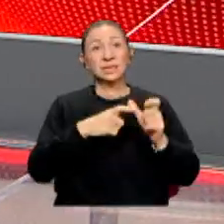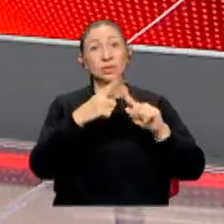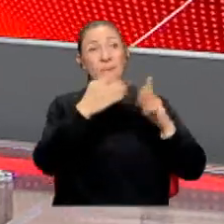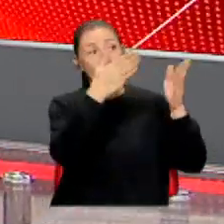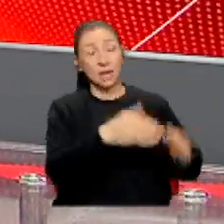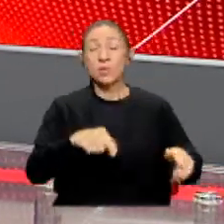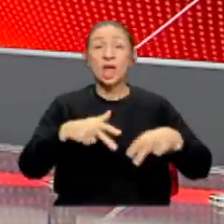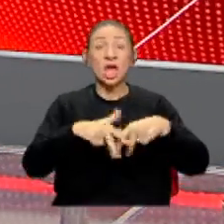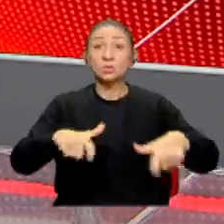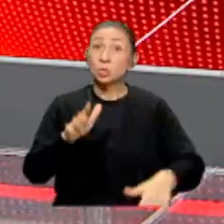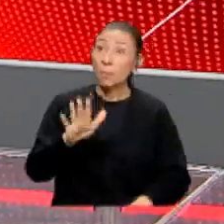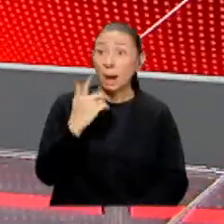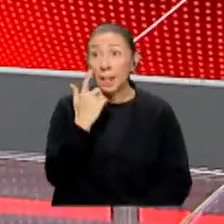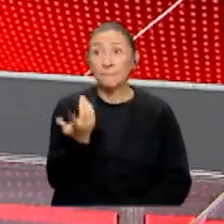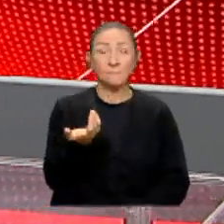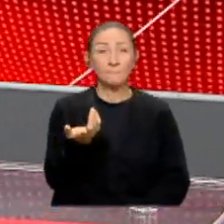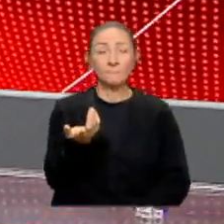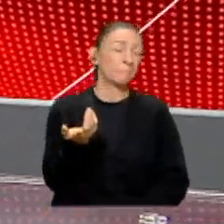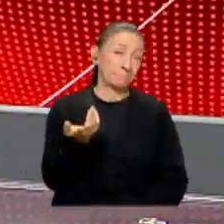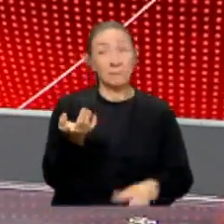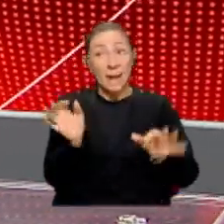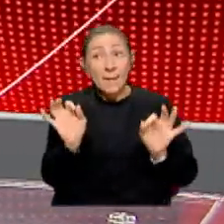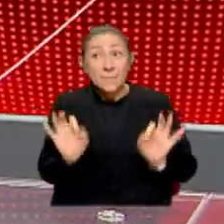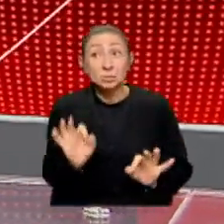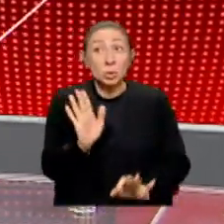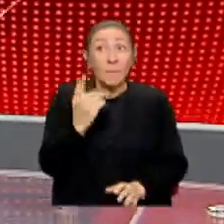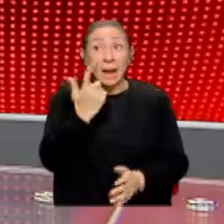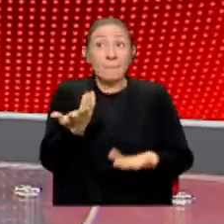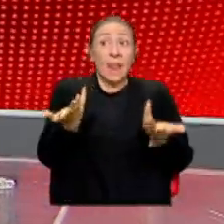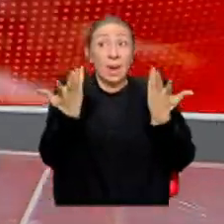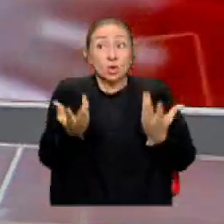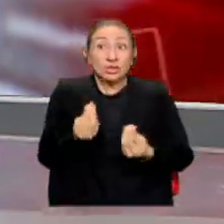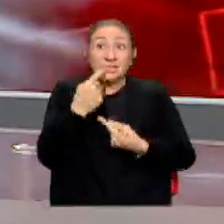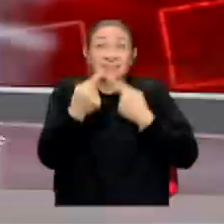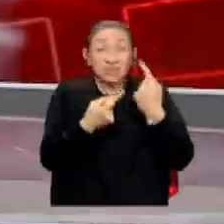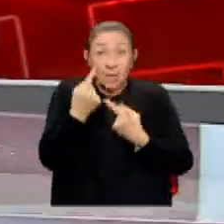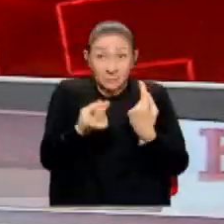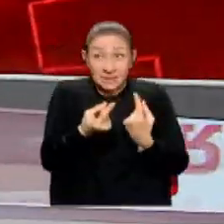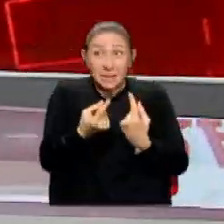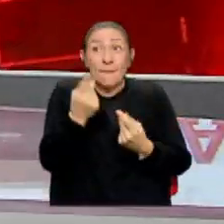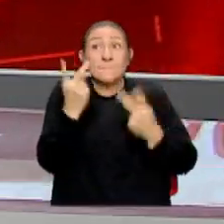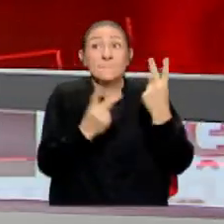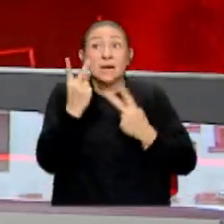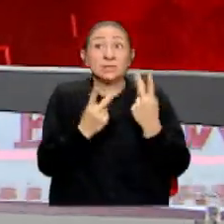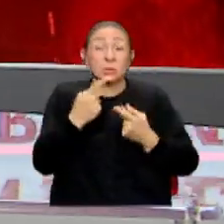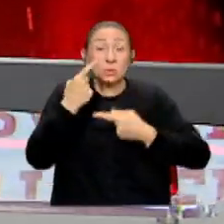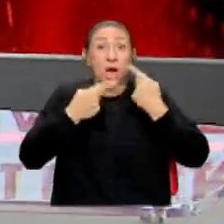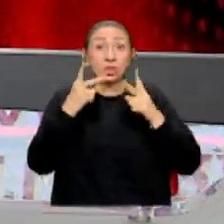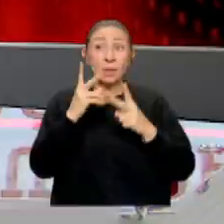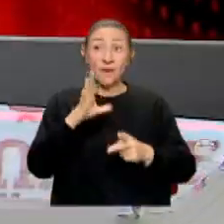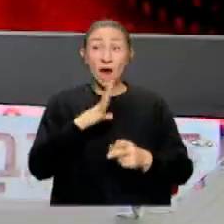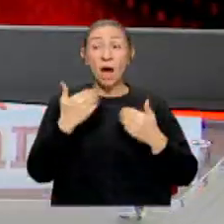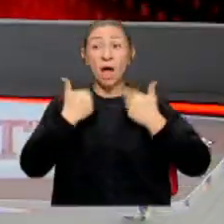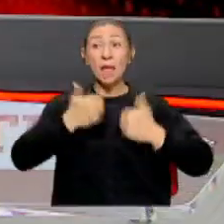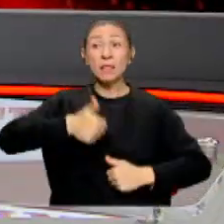bugünkü etiketimiz dur bakalım. Hemen başlayalım, dur bakalım neler olacak diyeceğimiz bir takım sözler söylendi bugün